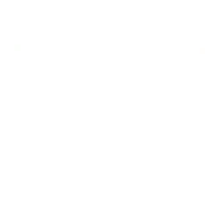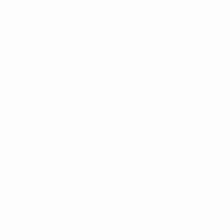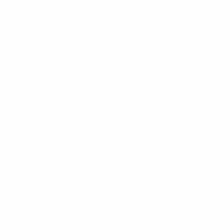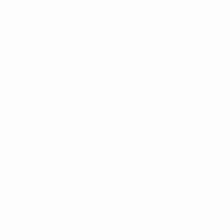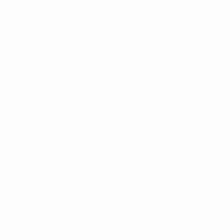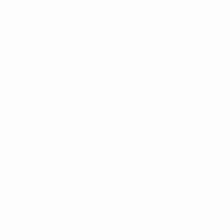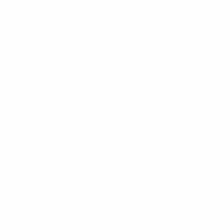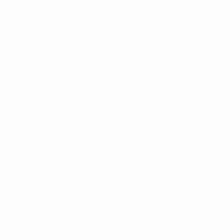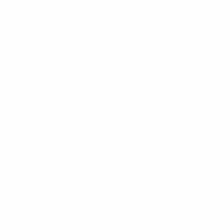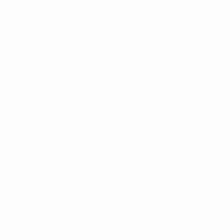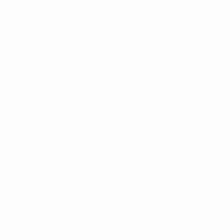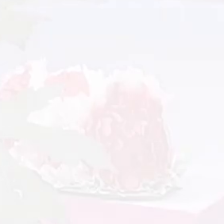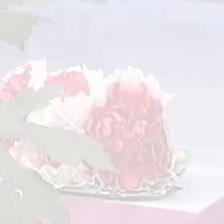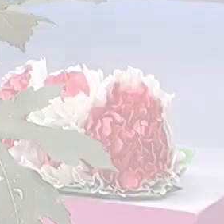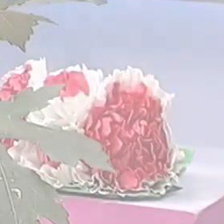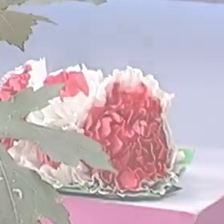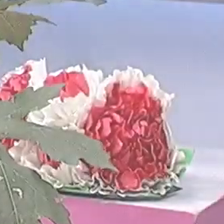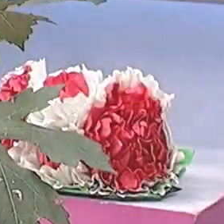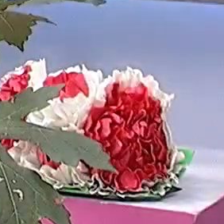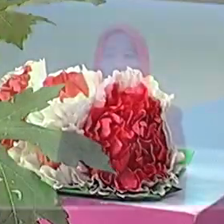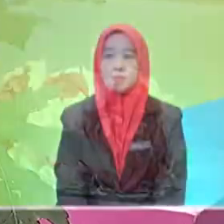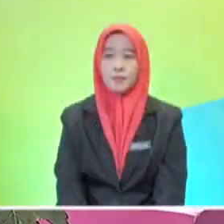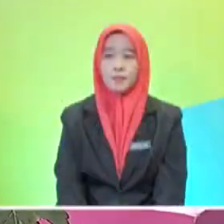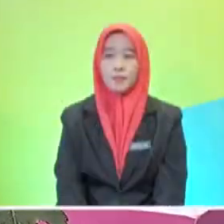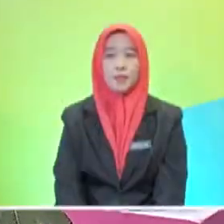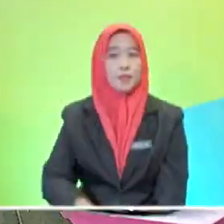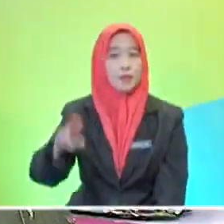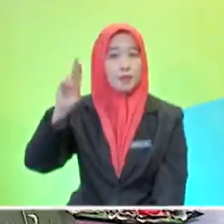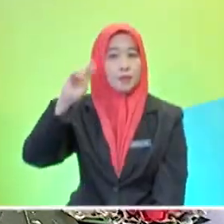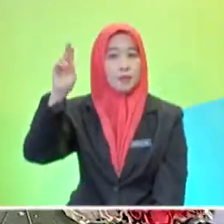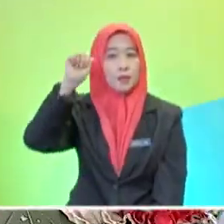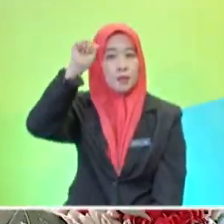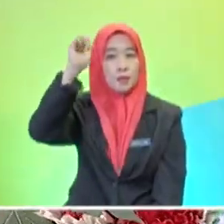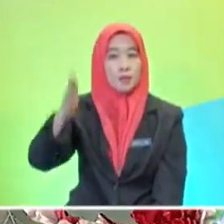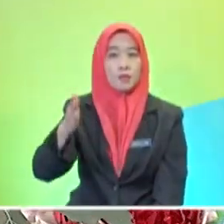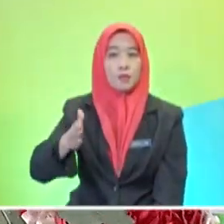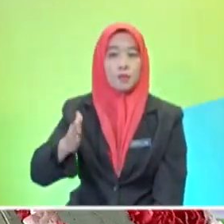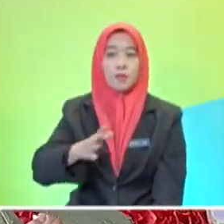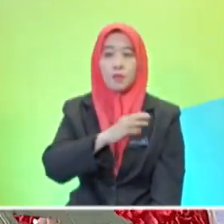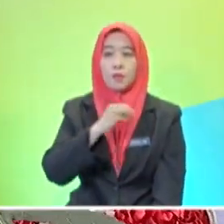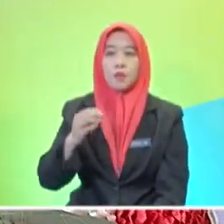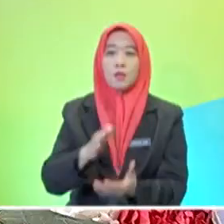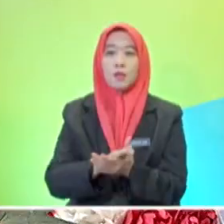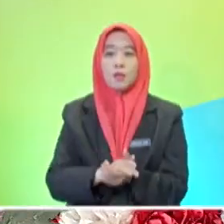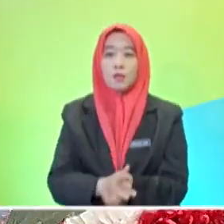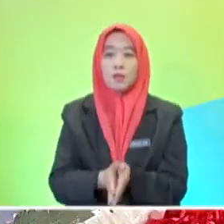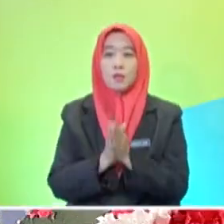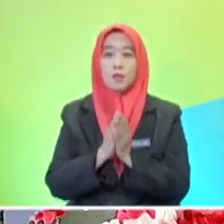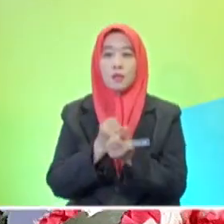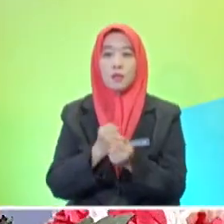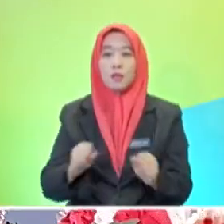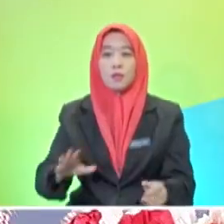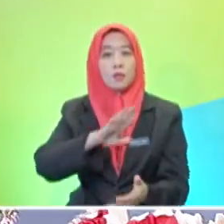Didik TV KPM. Hello, assalamualaikum dan salam sejahtera semua rakan-rakan. Anda sedang